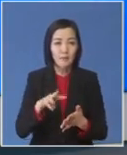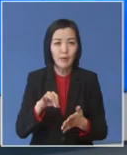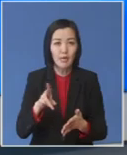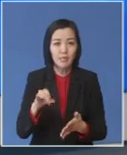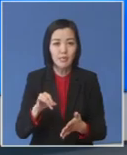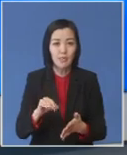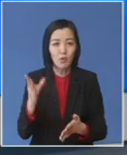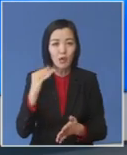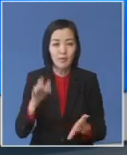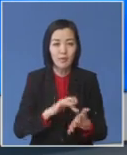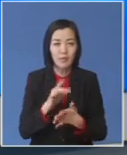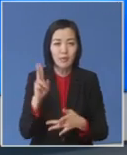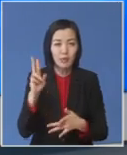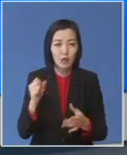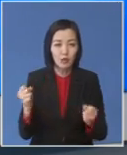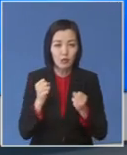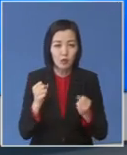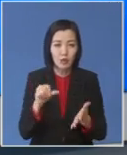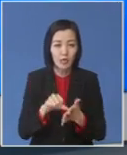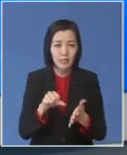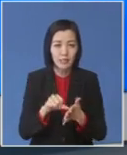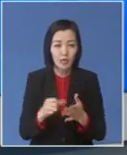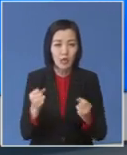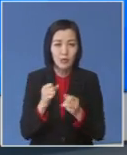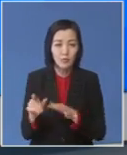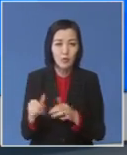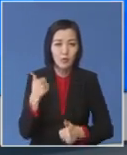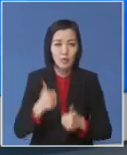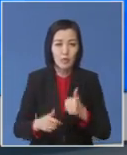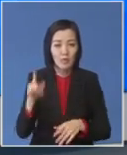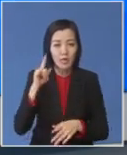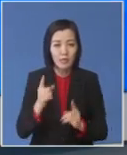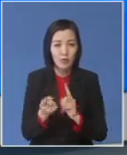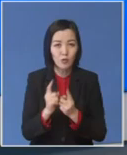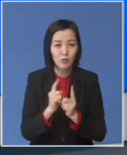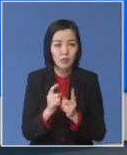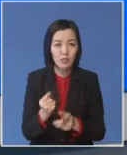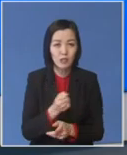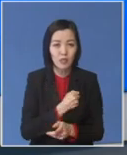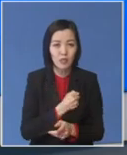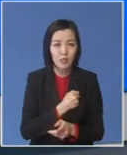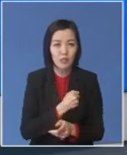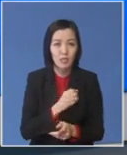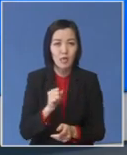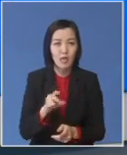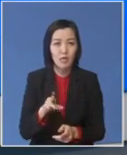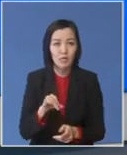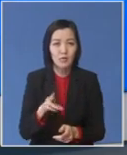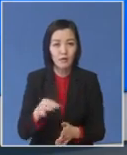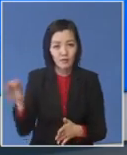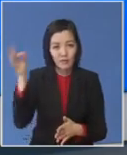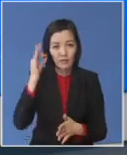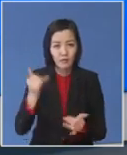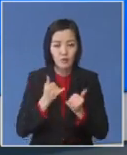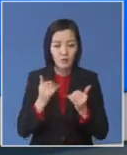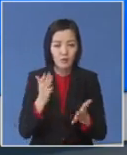Алматы қаласынан 200-ге жуық жасөспірім қатысты. Бұл спорттық шара қазақ күресінің жанашыры түйе балуан Тілек Ақтақты еске алуға